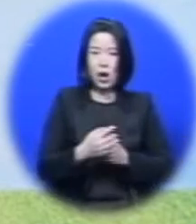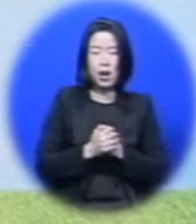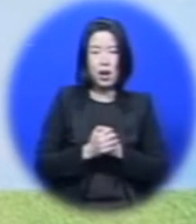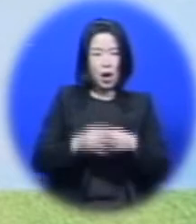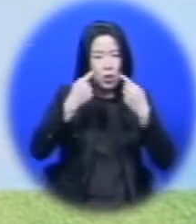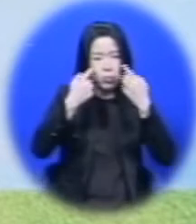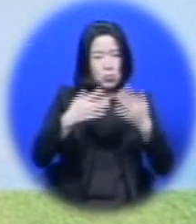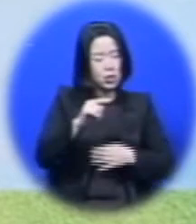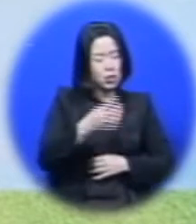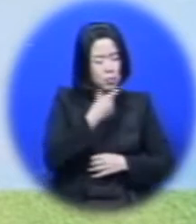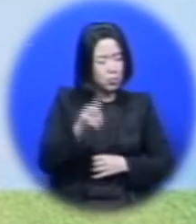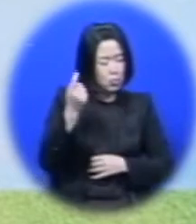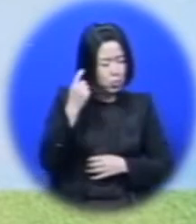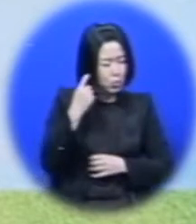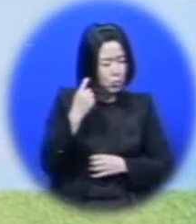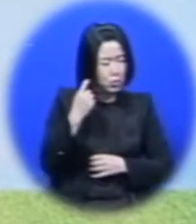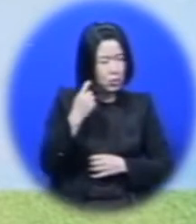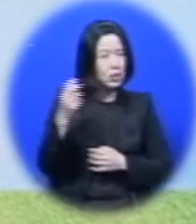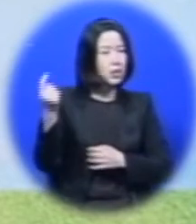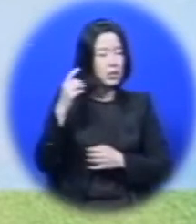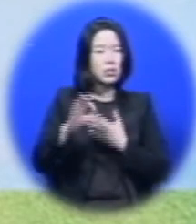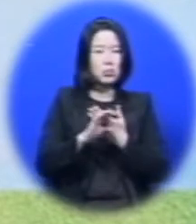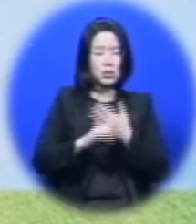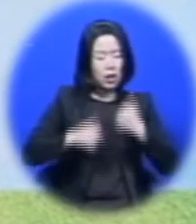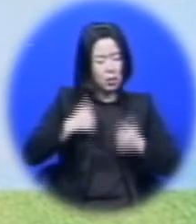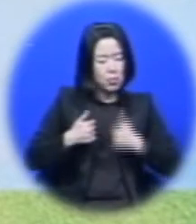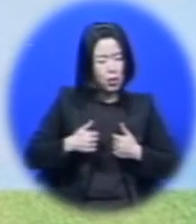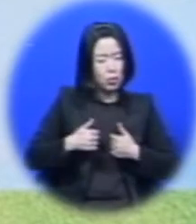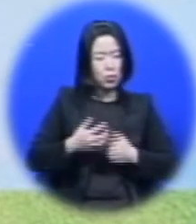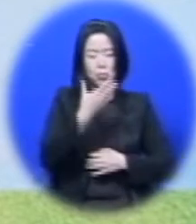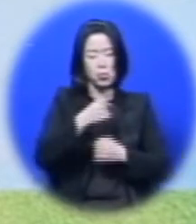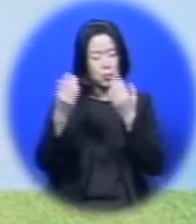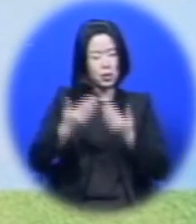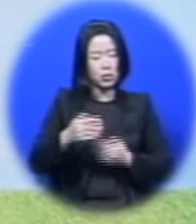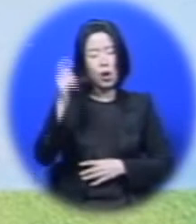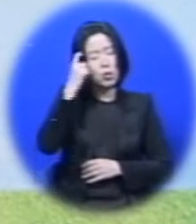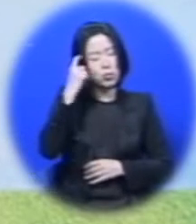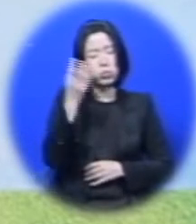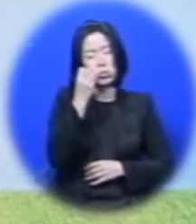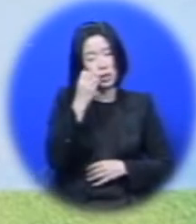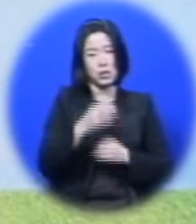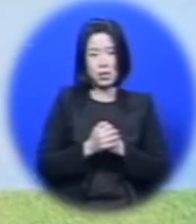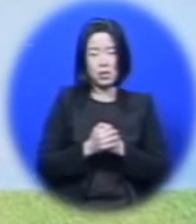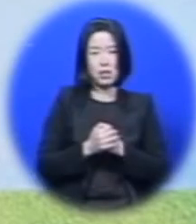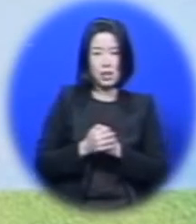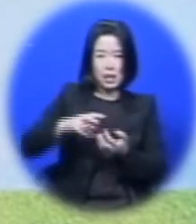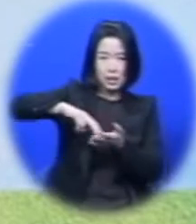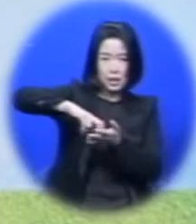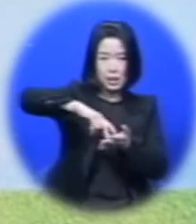분명히 이 복음을 들으면 다 기뻐하고 구원 받을 텐데 왜 그럴까? 그러니 사람들이 기어